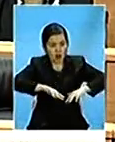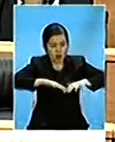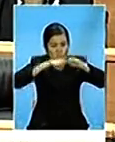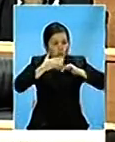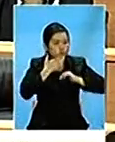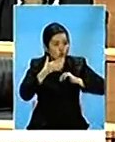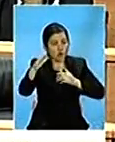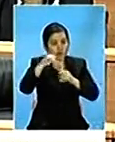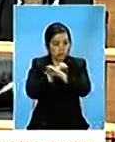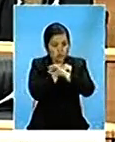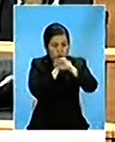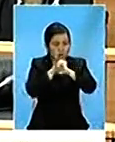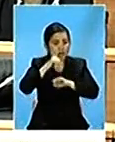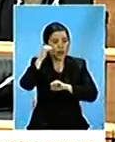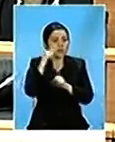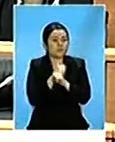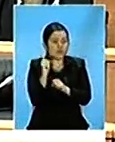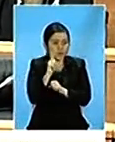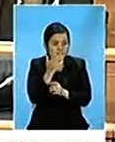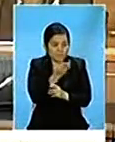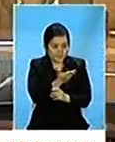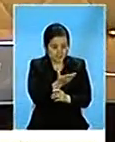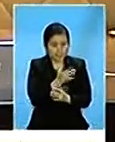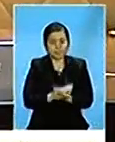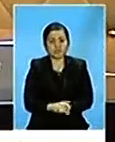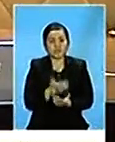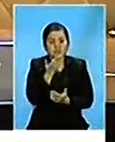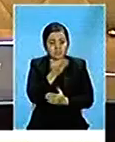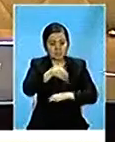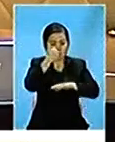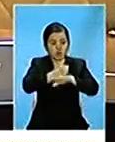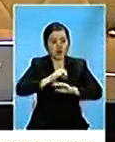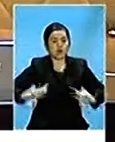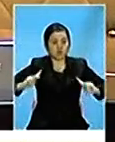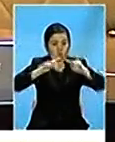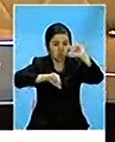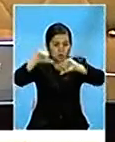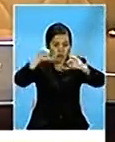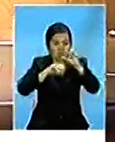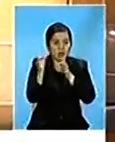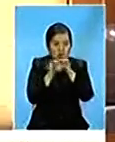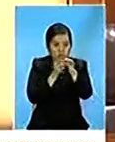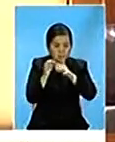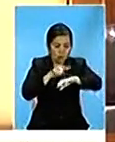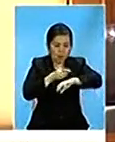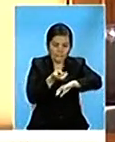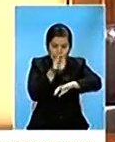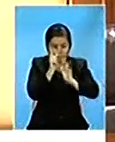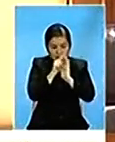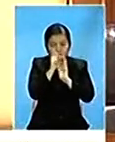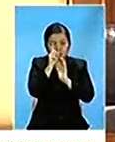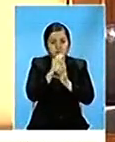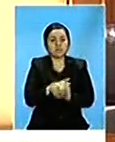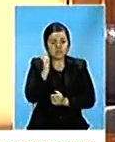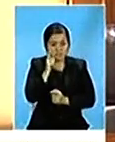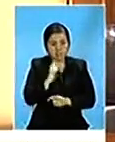งยืนครับ เชิญท่านรัฐมนตรีตอบครับท่านมีเวลาอยู่1นาทีเสร็จ คือเงิน120,000เ